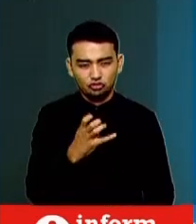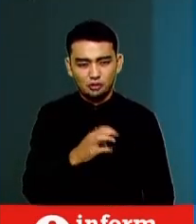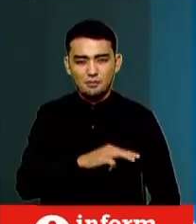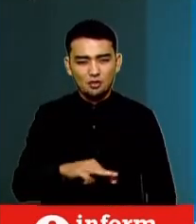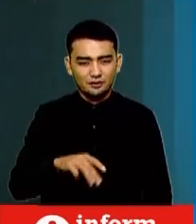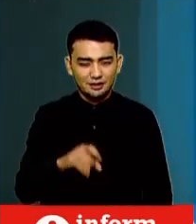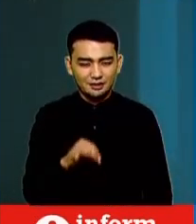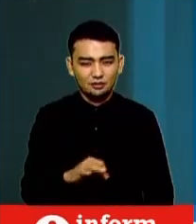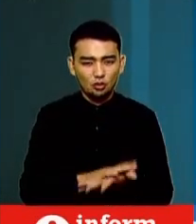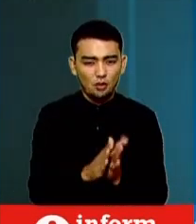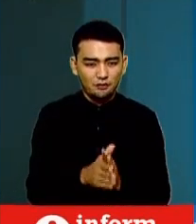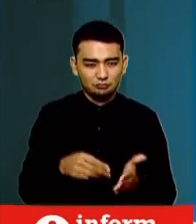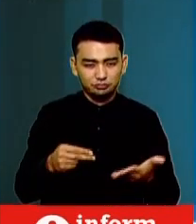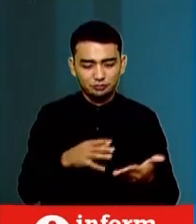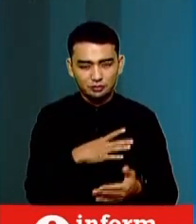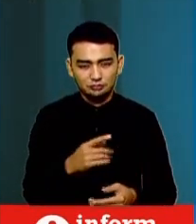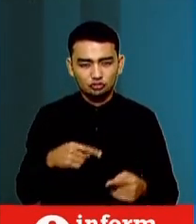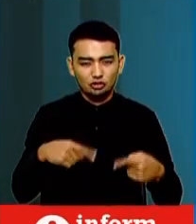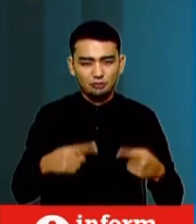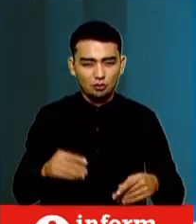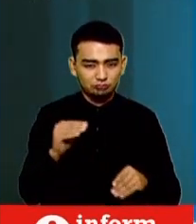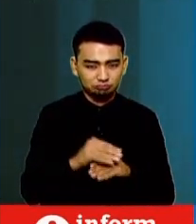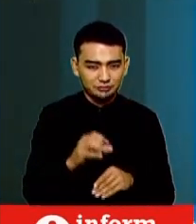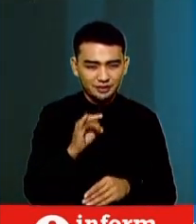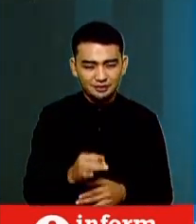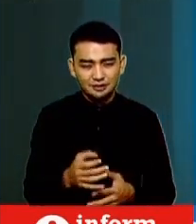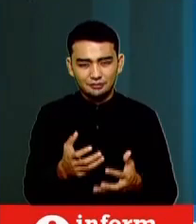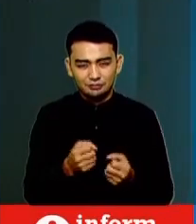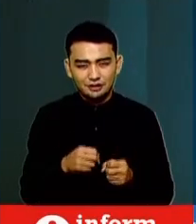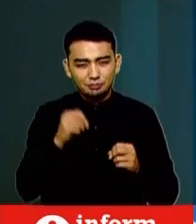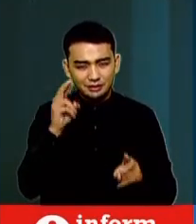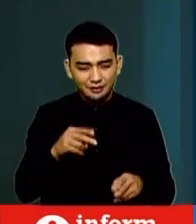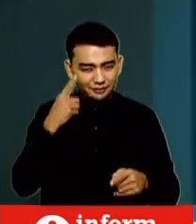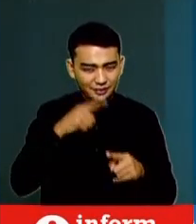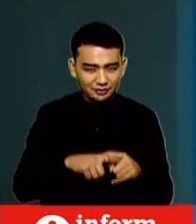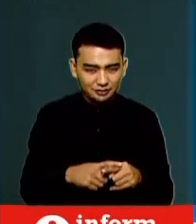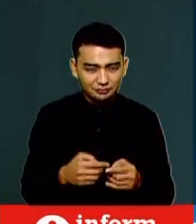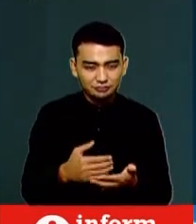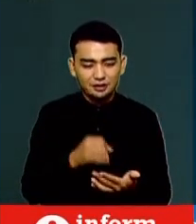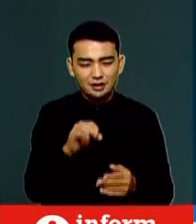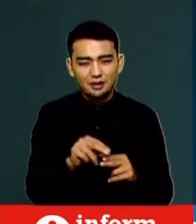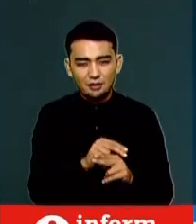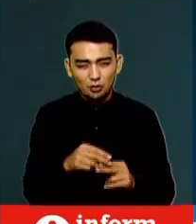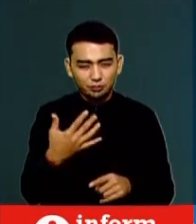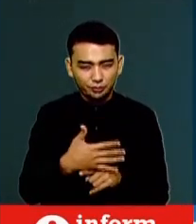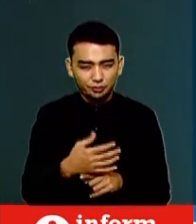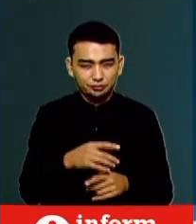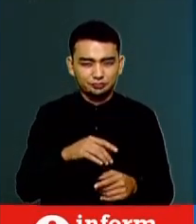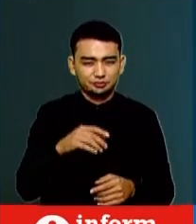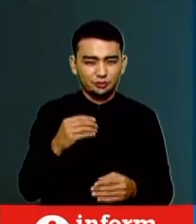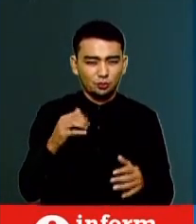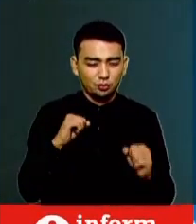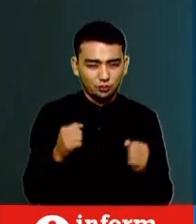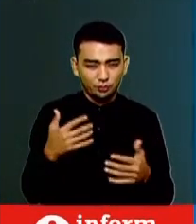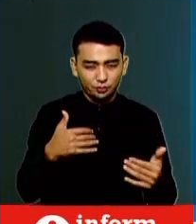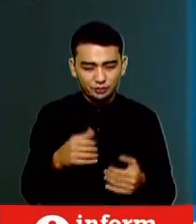тенге. Заключен договор на установку шлагбаума. Приобретена спецтехника. Произведен ремонт вентиляции и кондиционирования